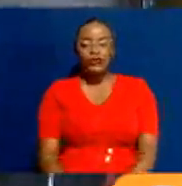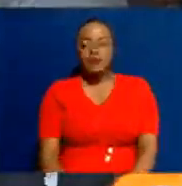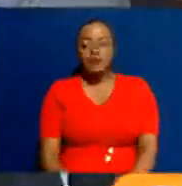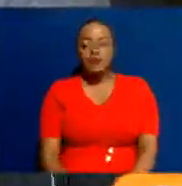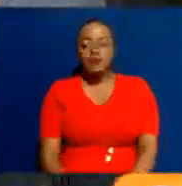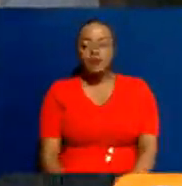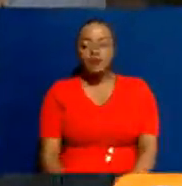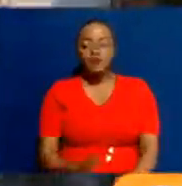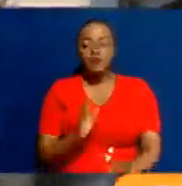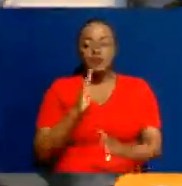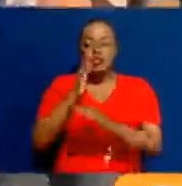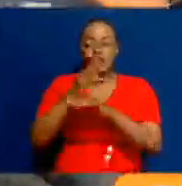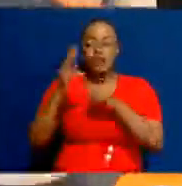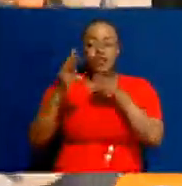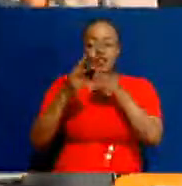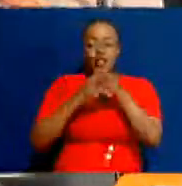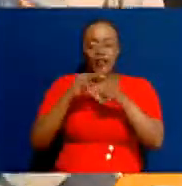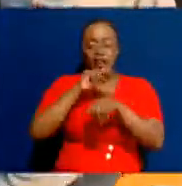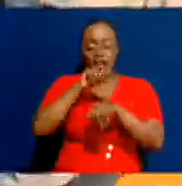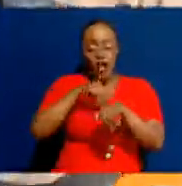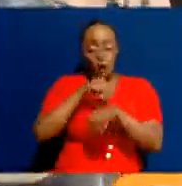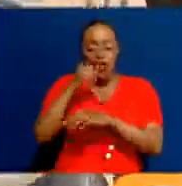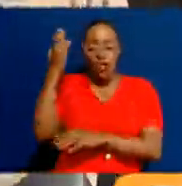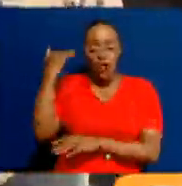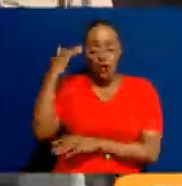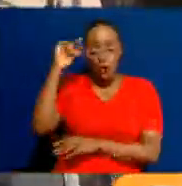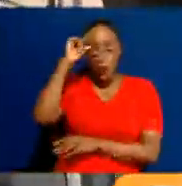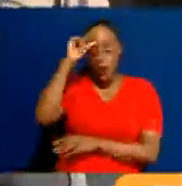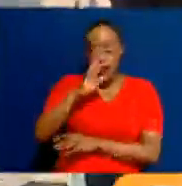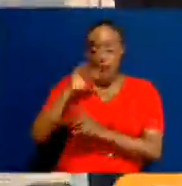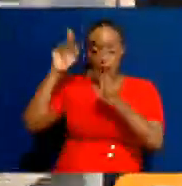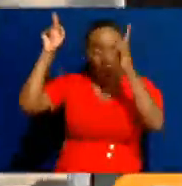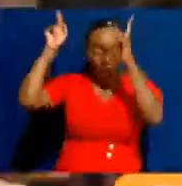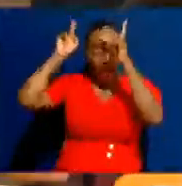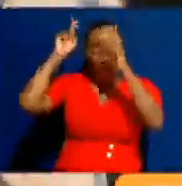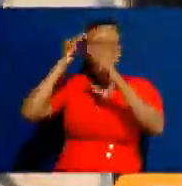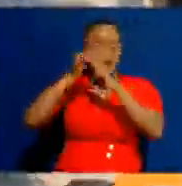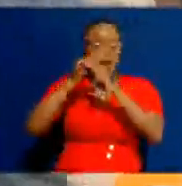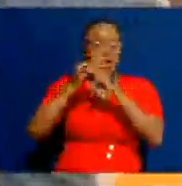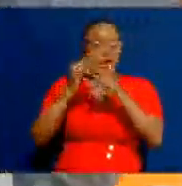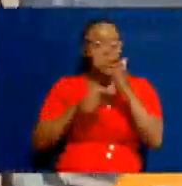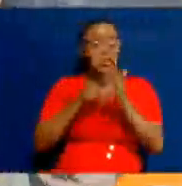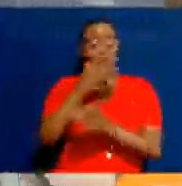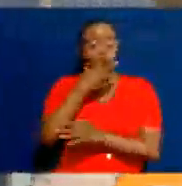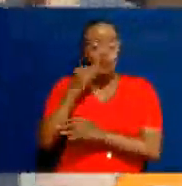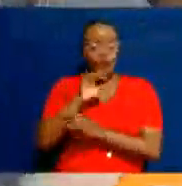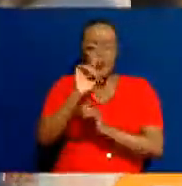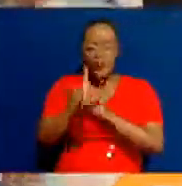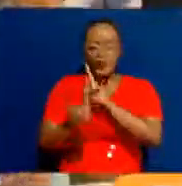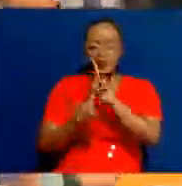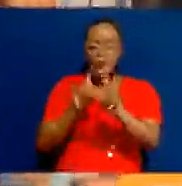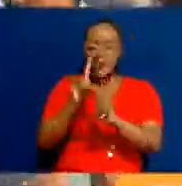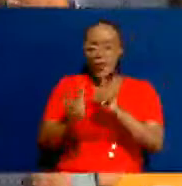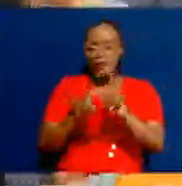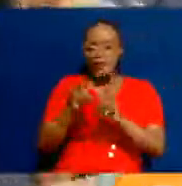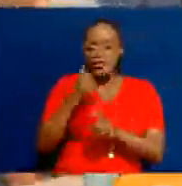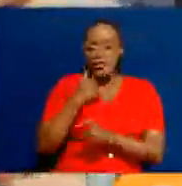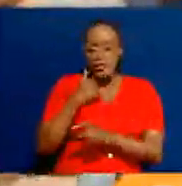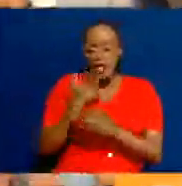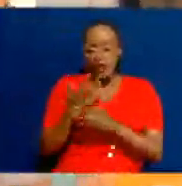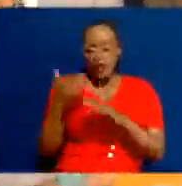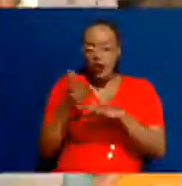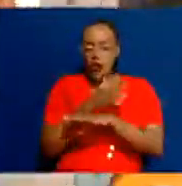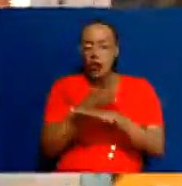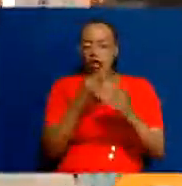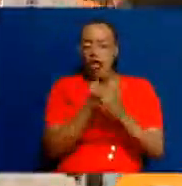Kwa zaidi ya saa saba, gavana wa zamani wa Kakamega Wycliffe Oparanya alihojiwa na makachero kuhusu madai ya kuporwa kwa zaidi